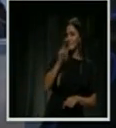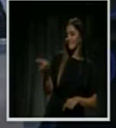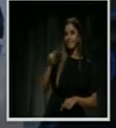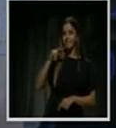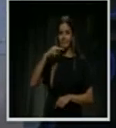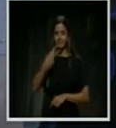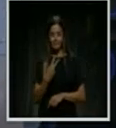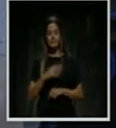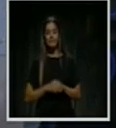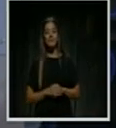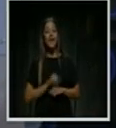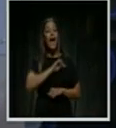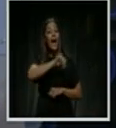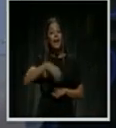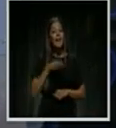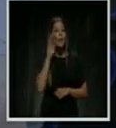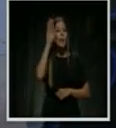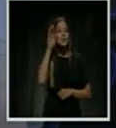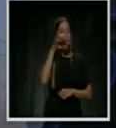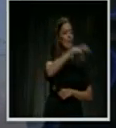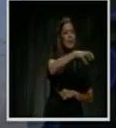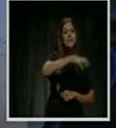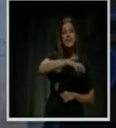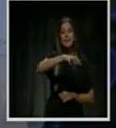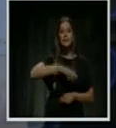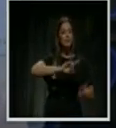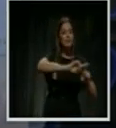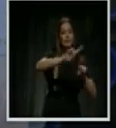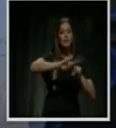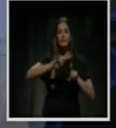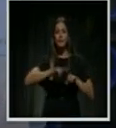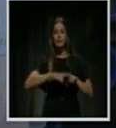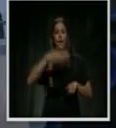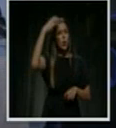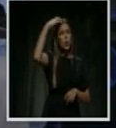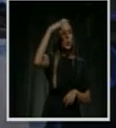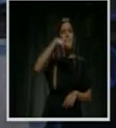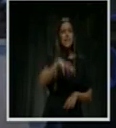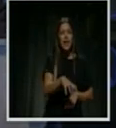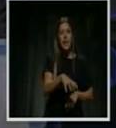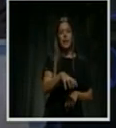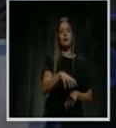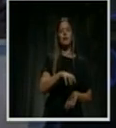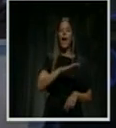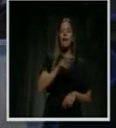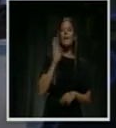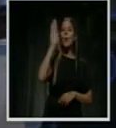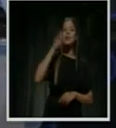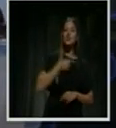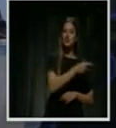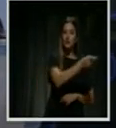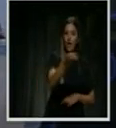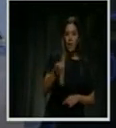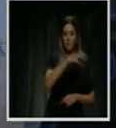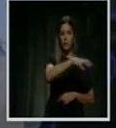għandna wkoll proposti għal kull lokalità fejn jidħlu il-kunsilli lokali bi proposti ġeneriċi għal